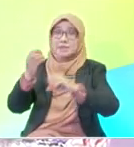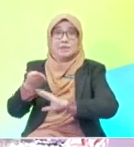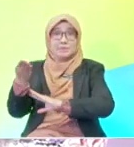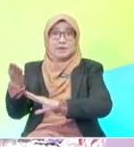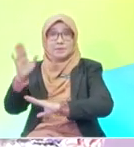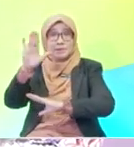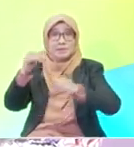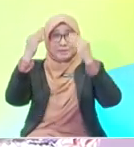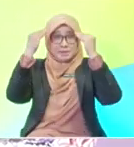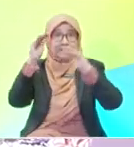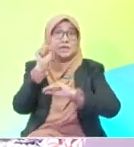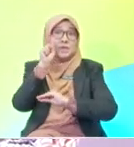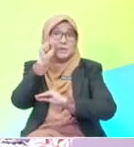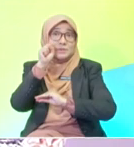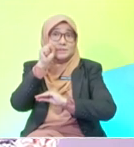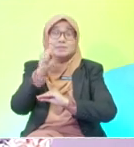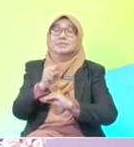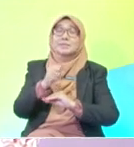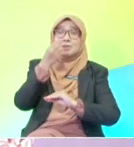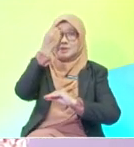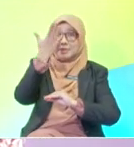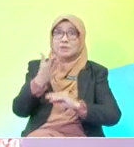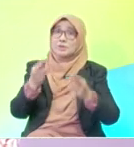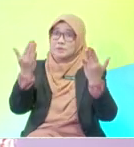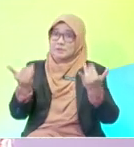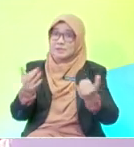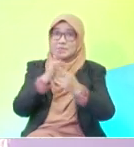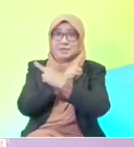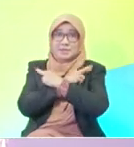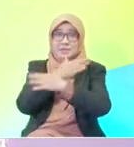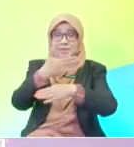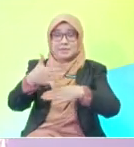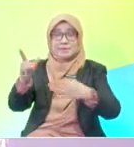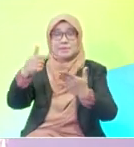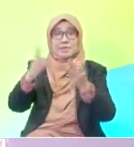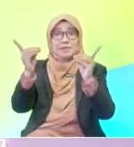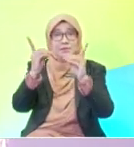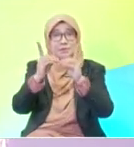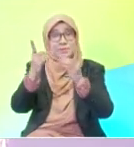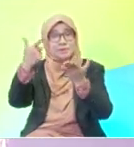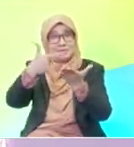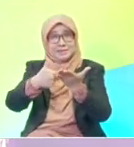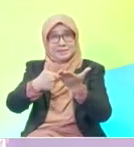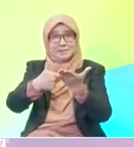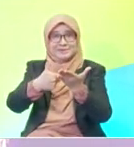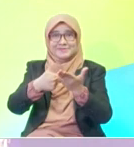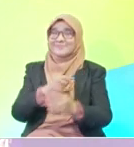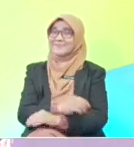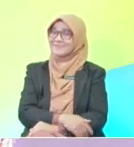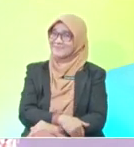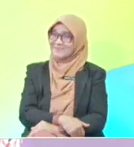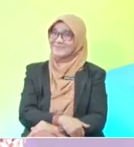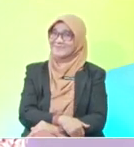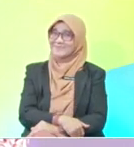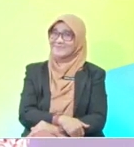cikgu suruh sediakan tu. Ya, baiklah, kita rehat seketika. Kita kembali selepas ini. Teruskan menonton Direct TV